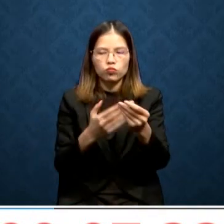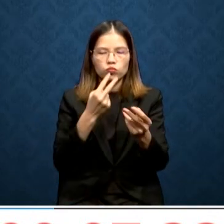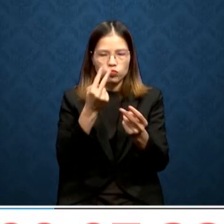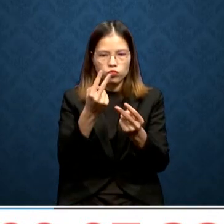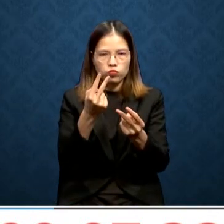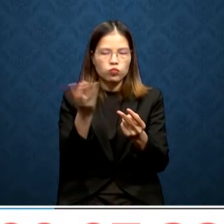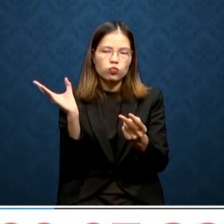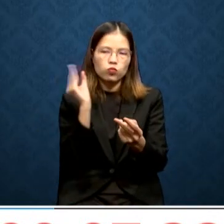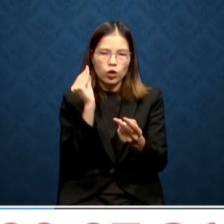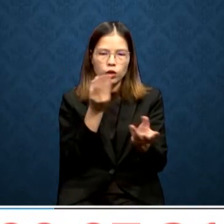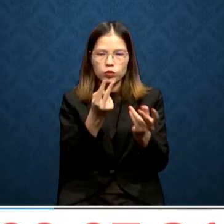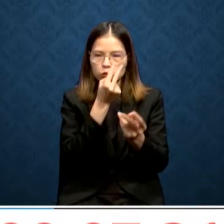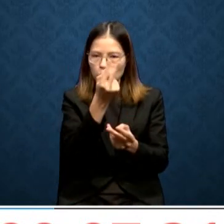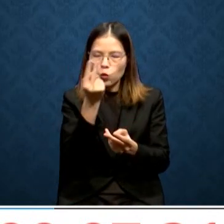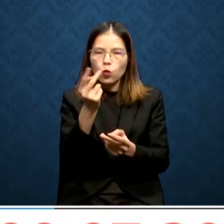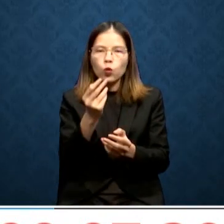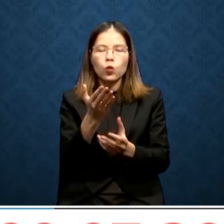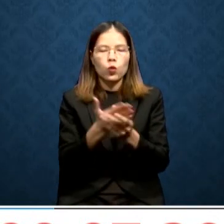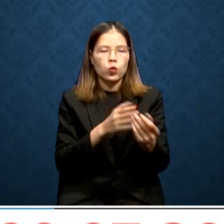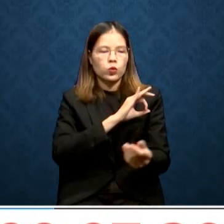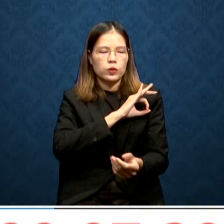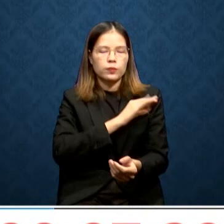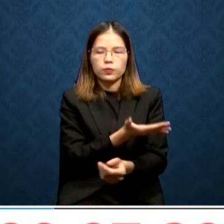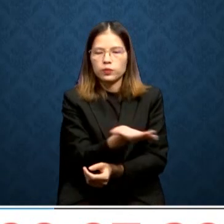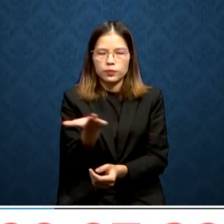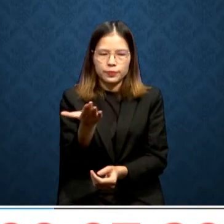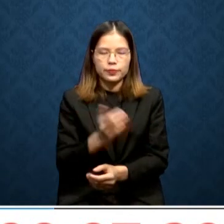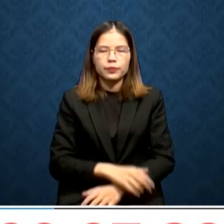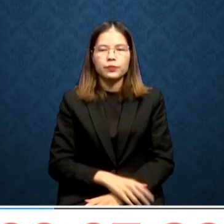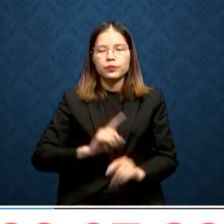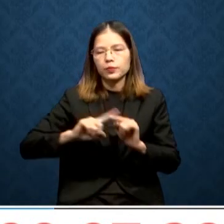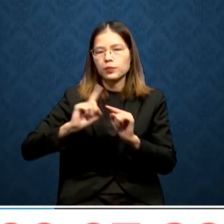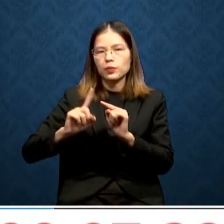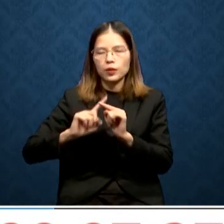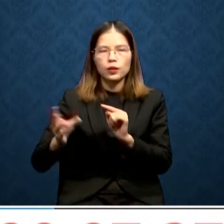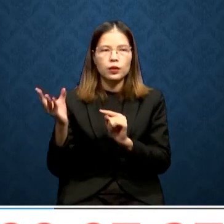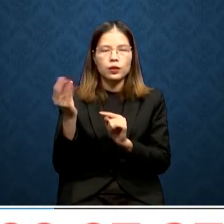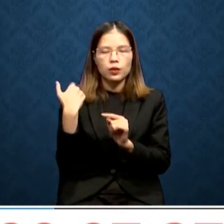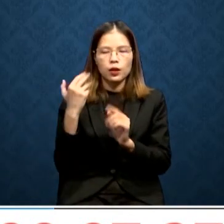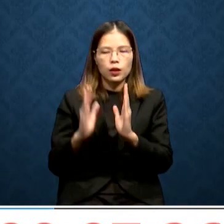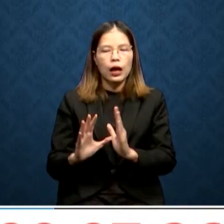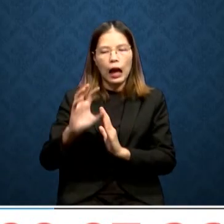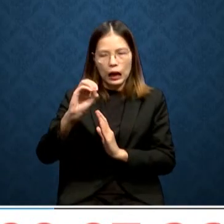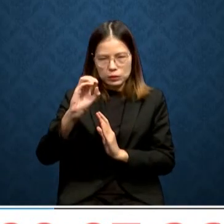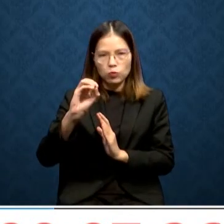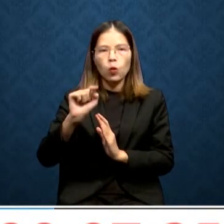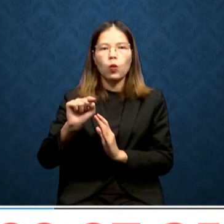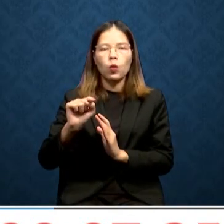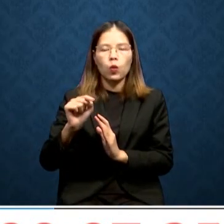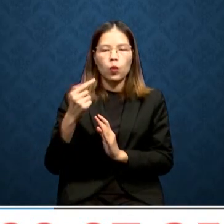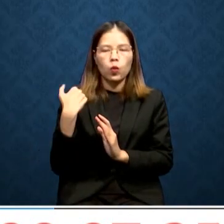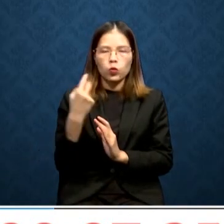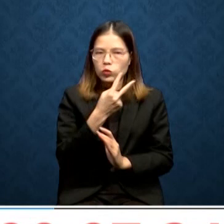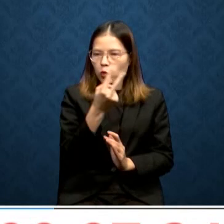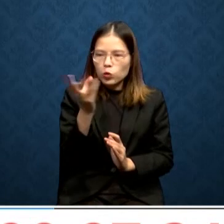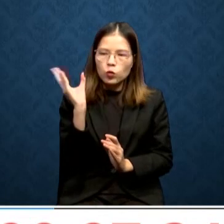ผู้ฟังรายการซึ่งสมาชิกสภาที่มีต่อความต่อภูมิภาคต่างๆจำนวน50คนที่ผ่านมาสภาผู้ชม